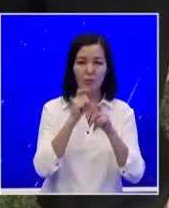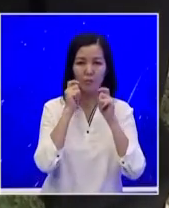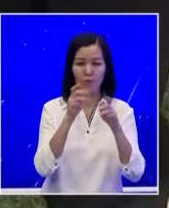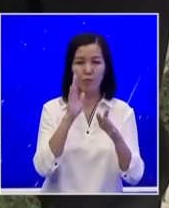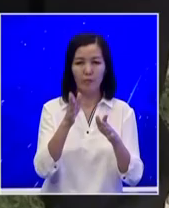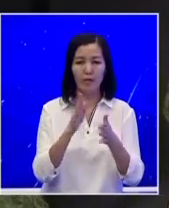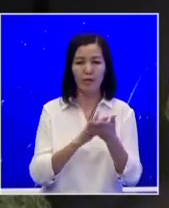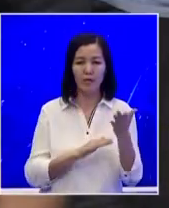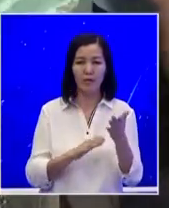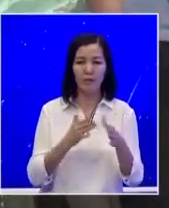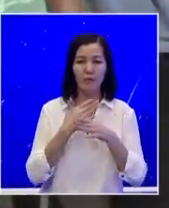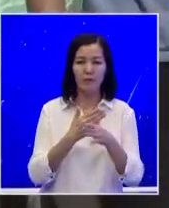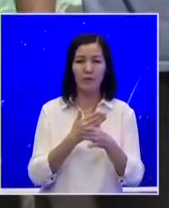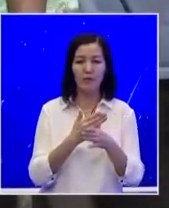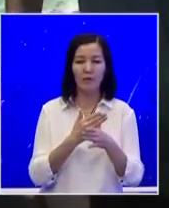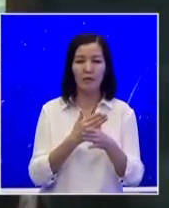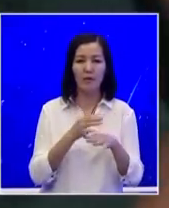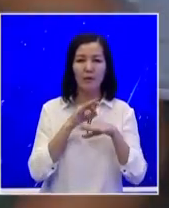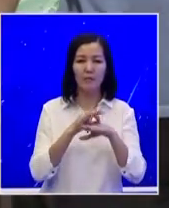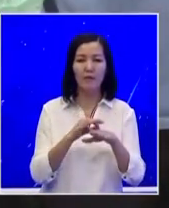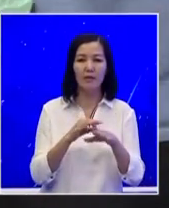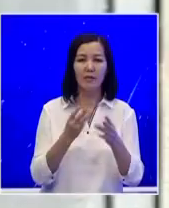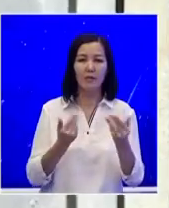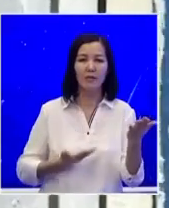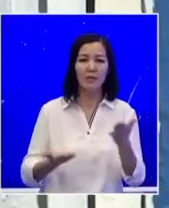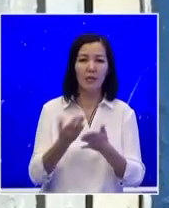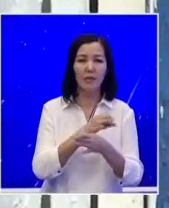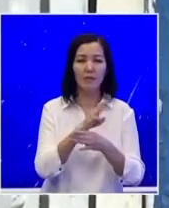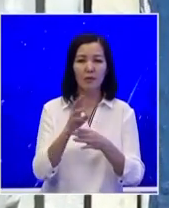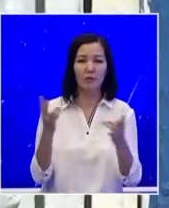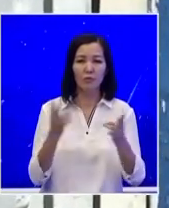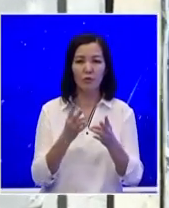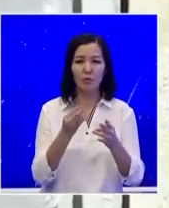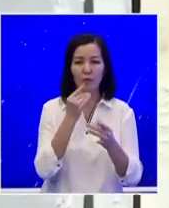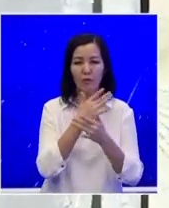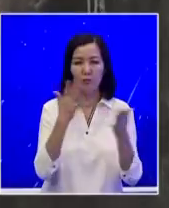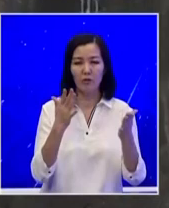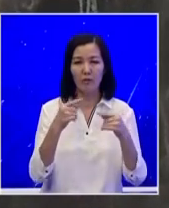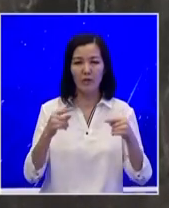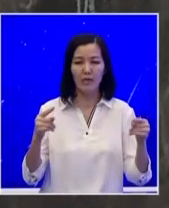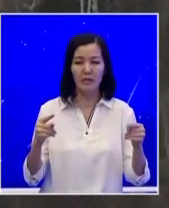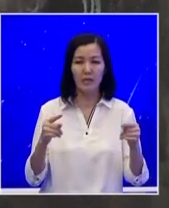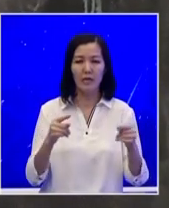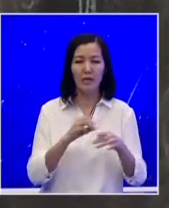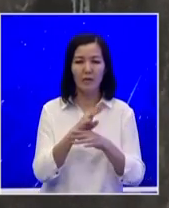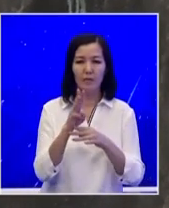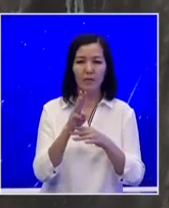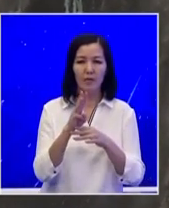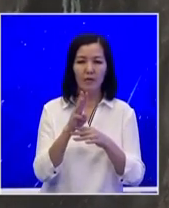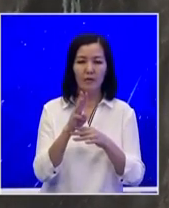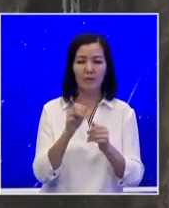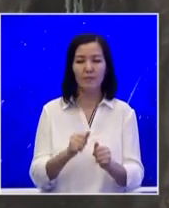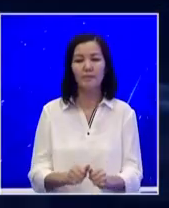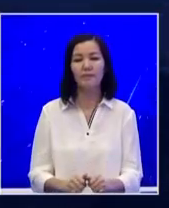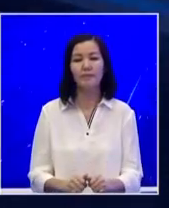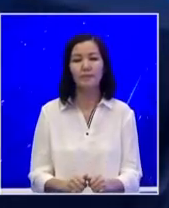стороны. По мере возможности они будут проводить сборы средств и обеспечивать нуждающихся продуктами питания, средствами гигиены и индивидуальной